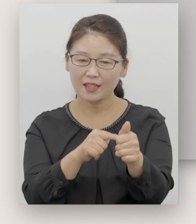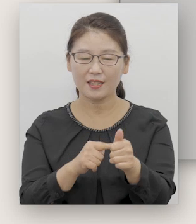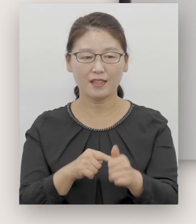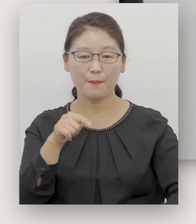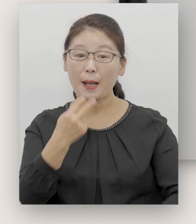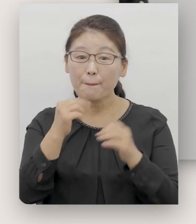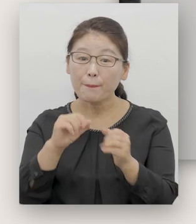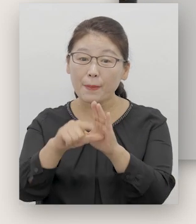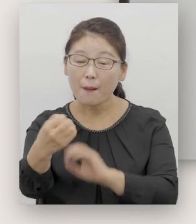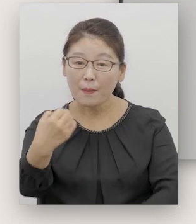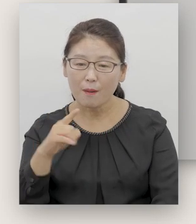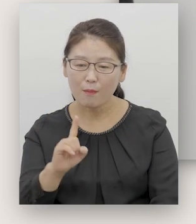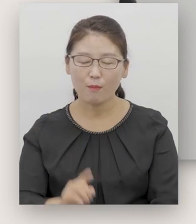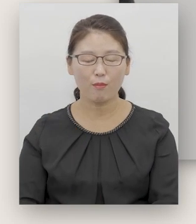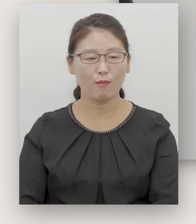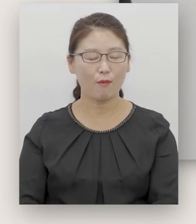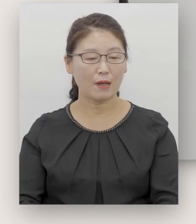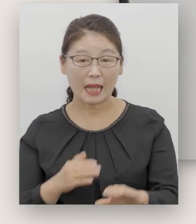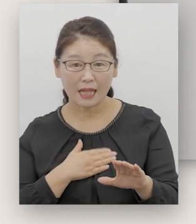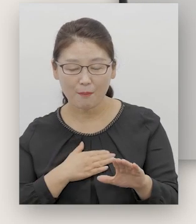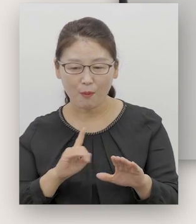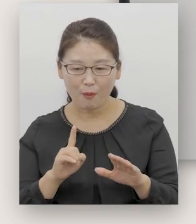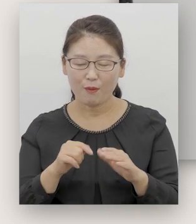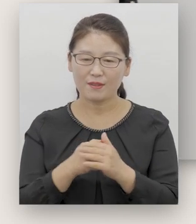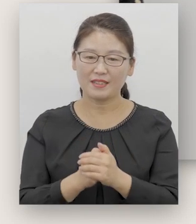해요. 나는 지금 당대의